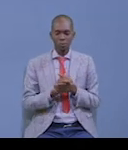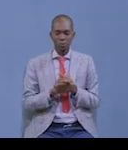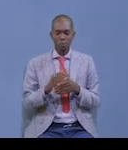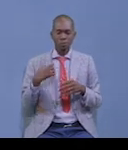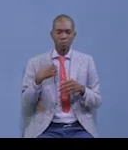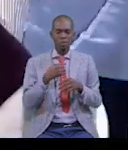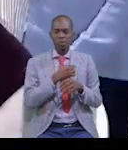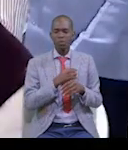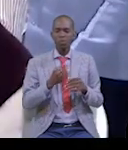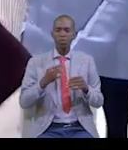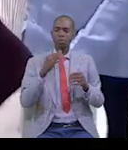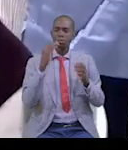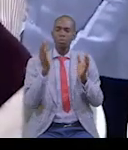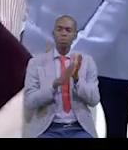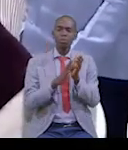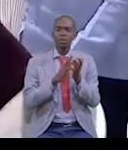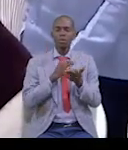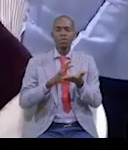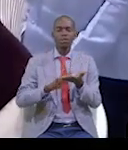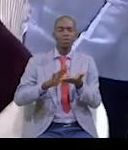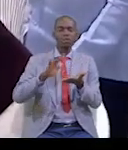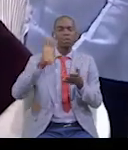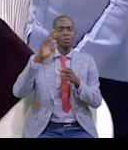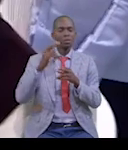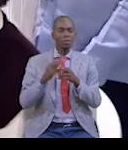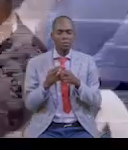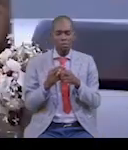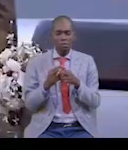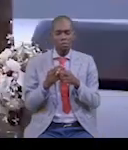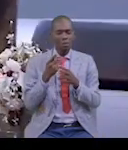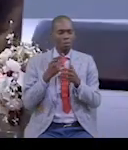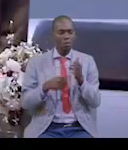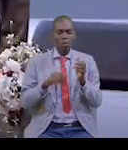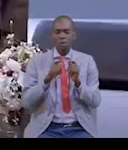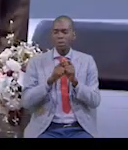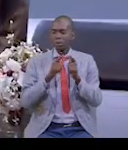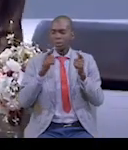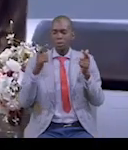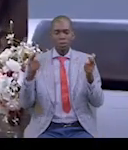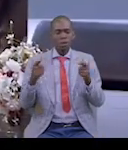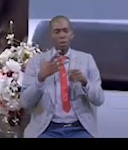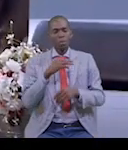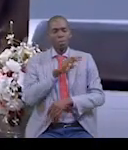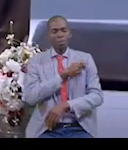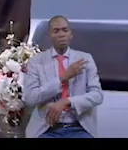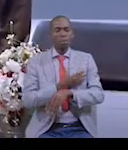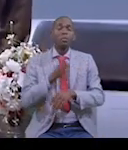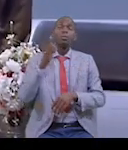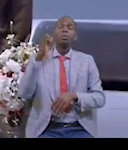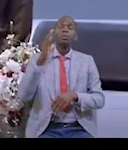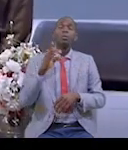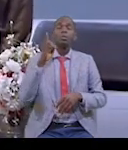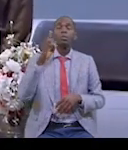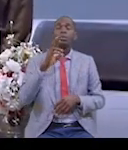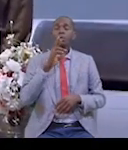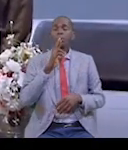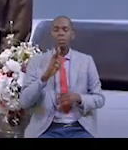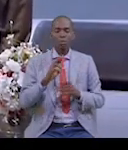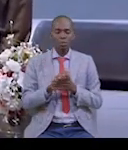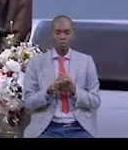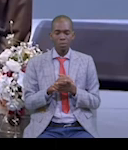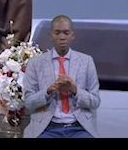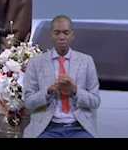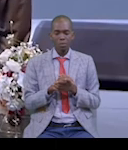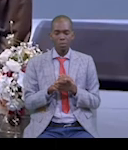వందనములు. గ్లోరిఫై యువర్ నేమ్. మీ నామాన్ని ఘనపరుస్తూ ఉన్నాం. వాట్ ఎ గ్రేట్ అండ్ మైటీ గాడ్ యు ఆర్. ఎంత బలమైన దేవునిగా మీరు